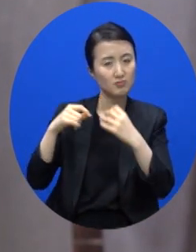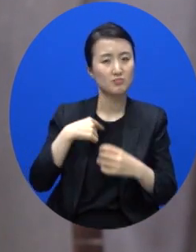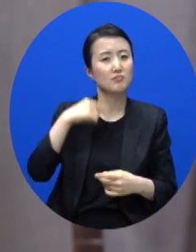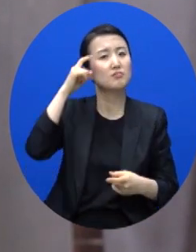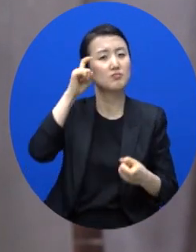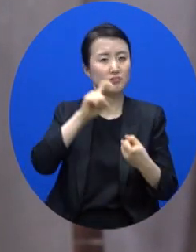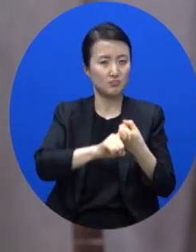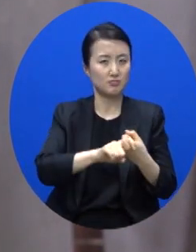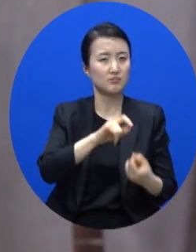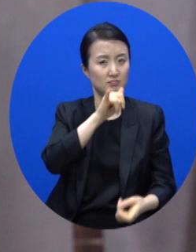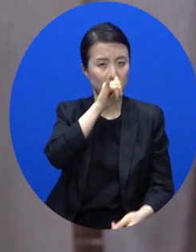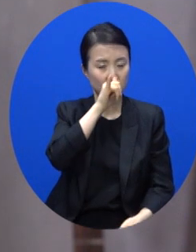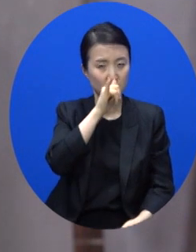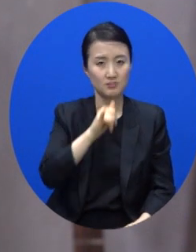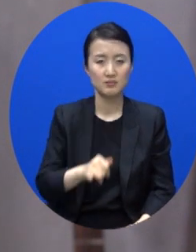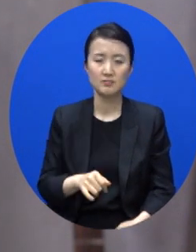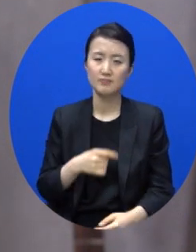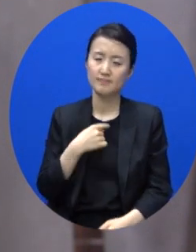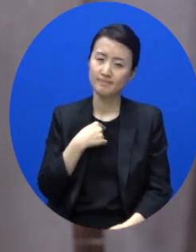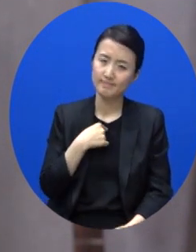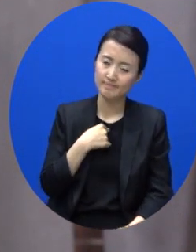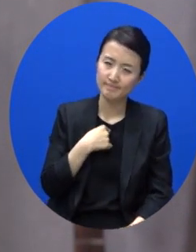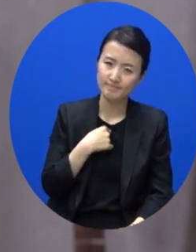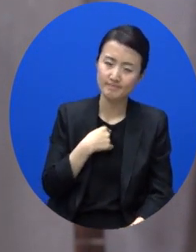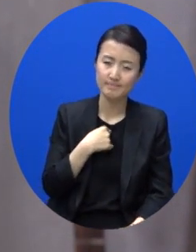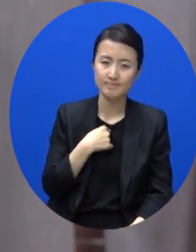그래서 선수